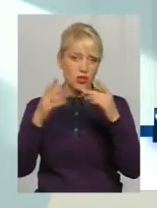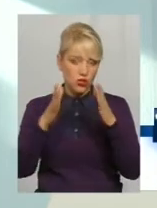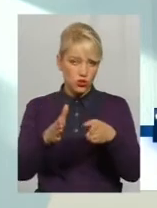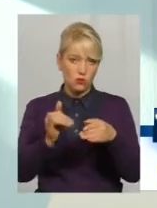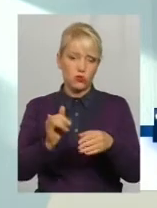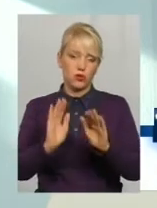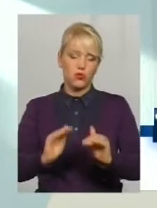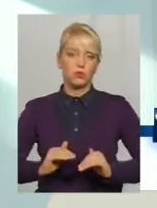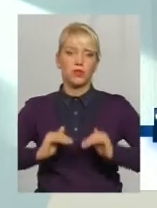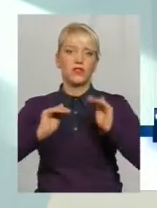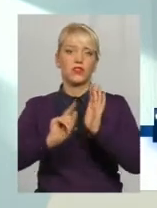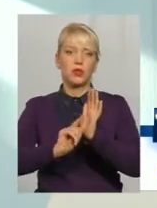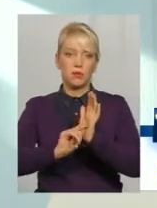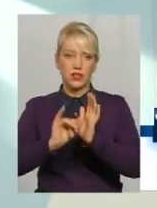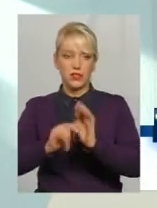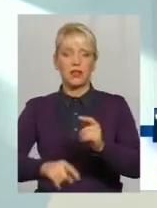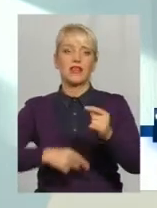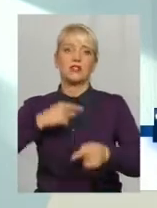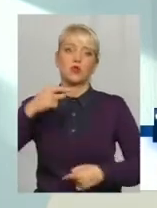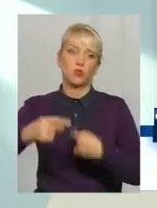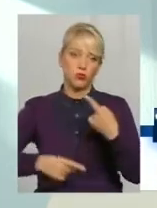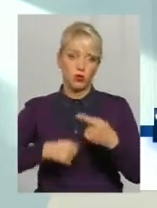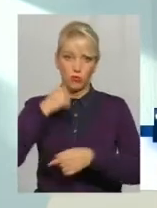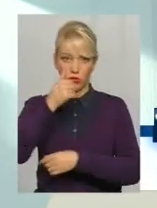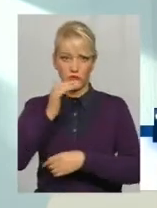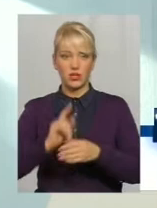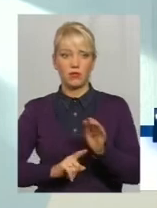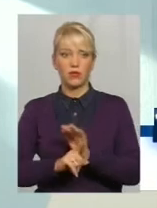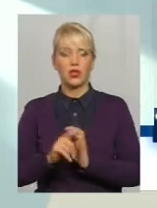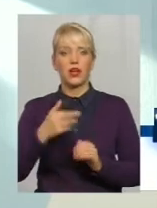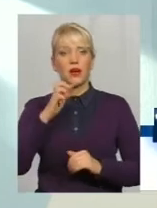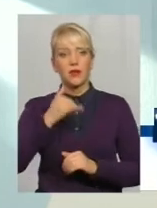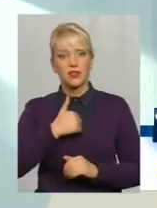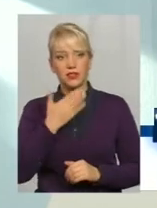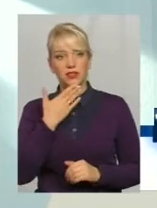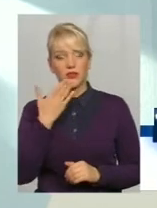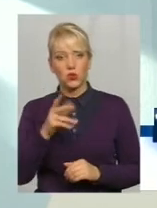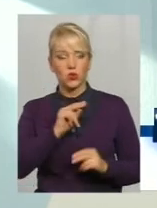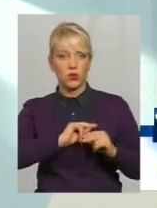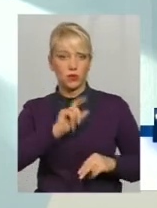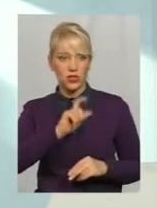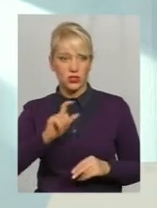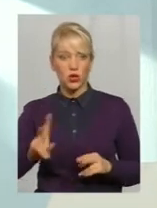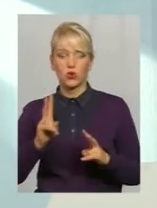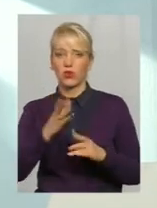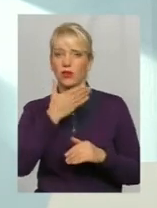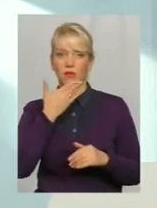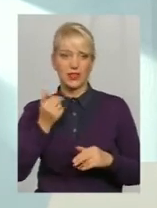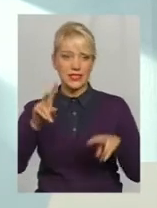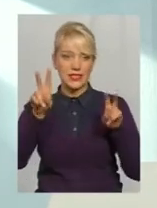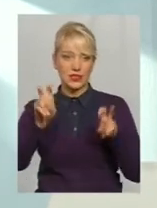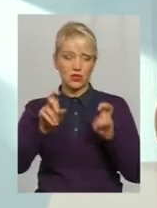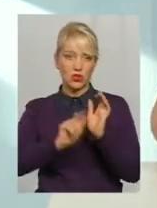будуть підвищуватися пенсії і в наступному році на початку. Я хотіла б звернутися до працюючих. До тих, що ще не набули статусу